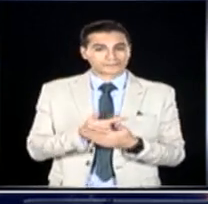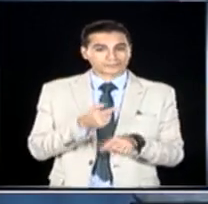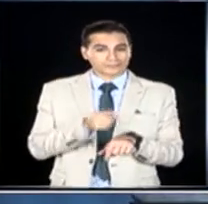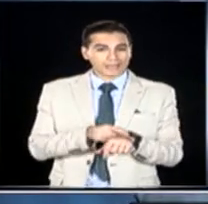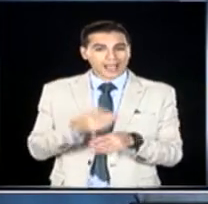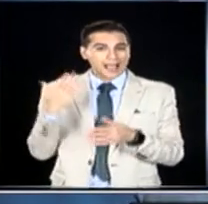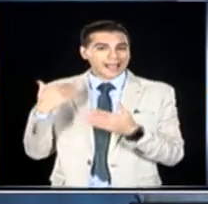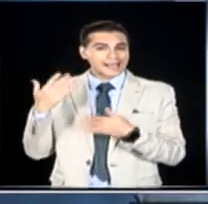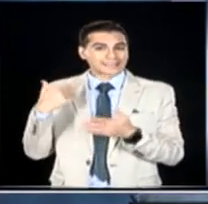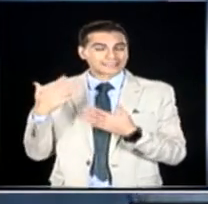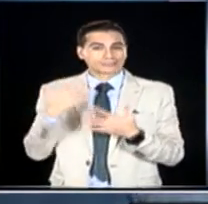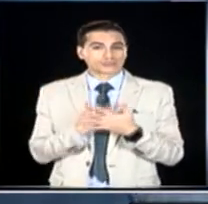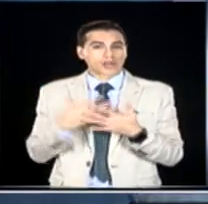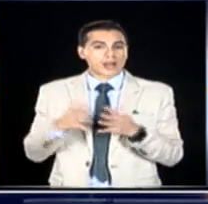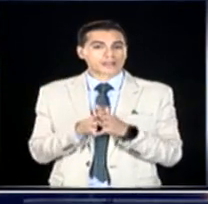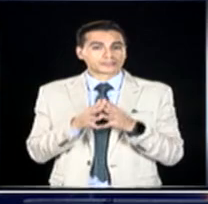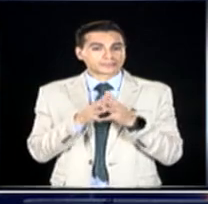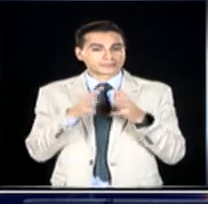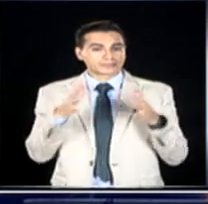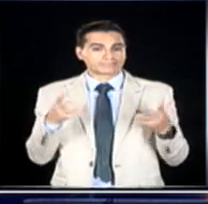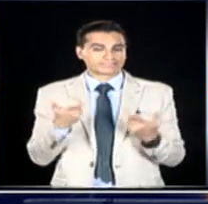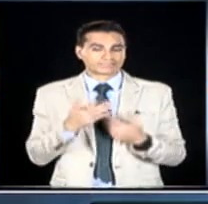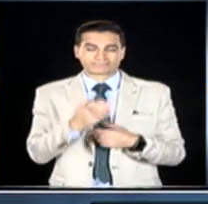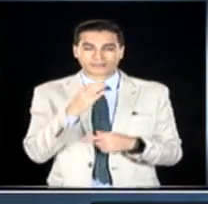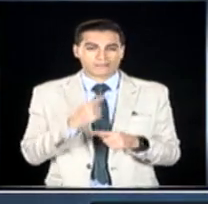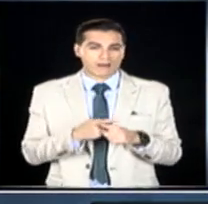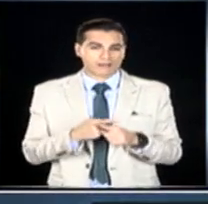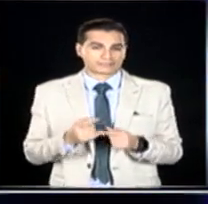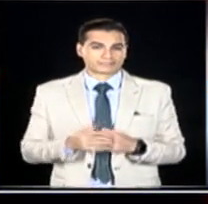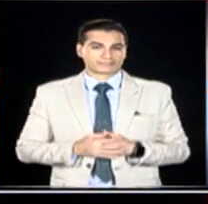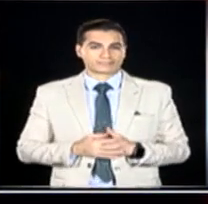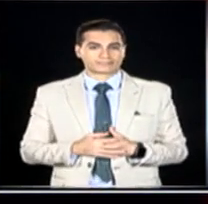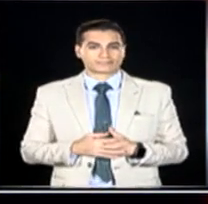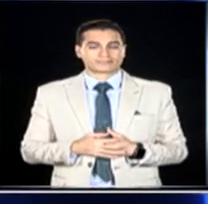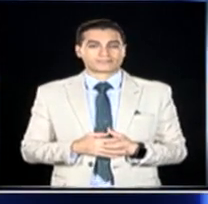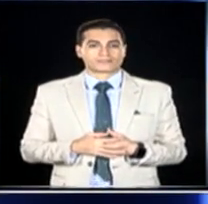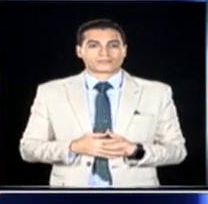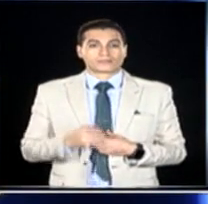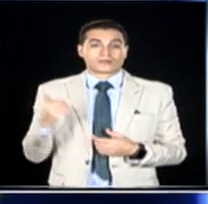قديمة وشركة عريقة. اجابة خاطئة.